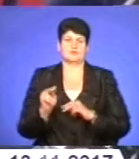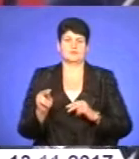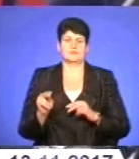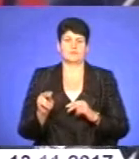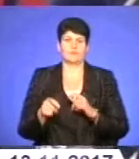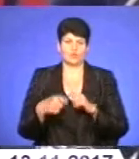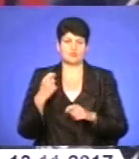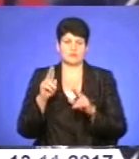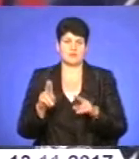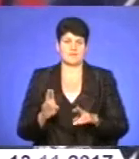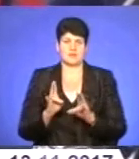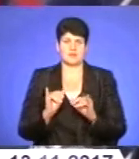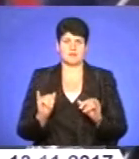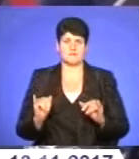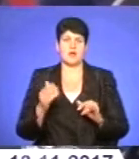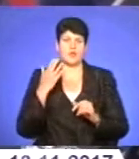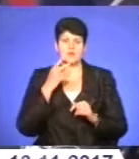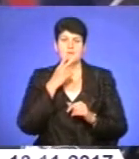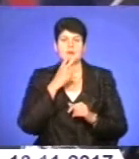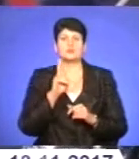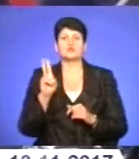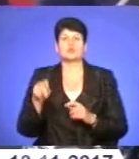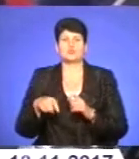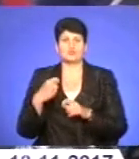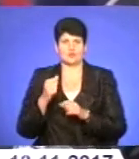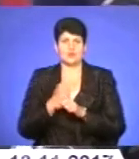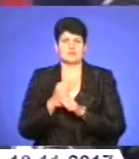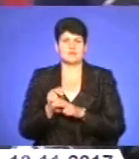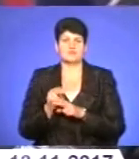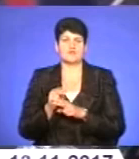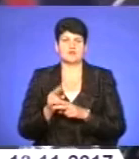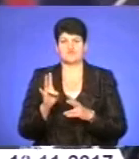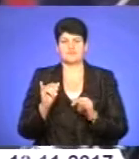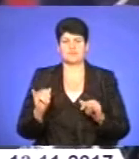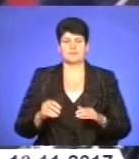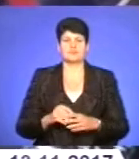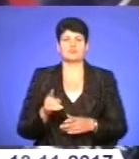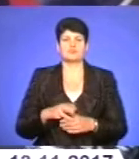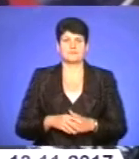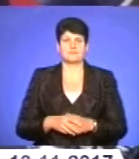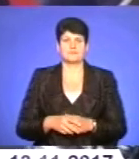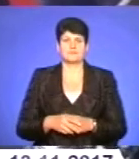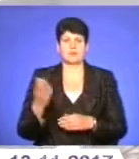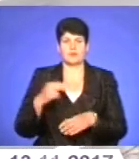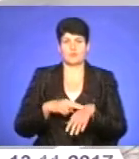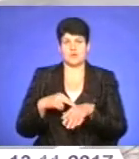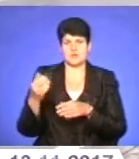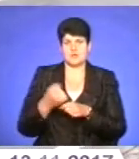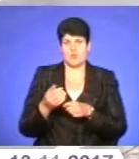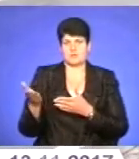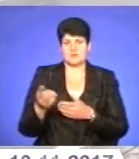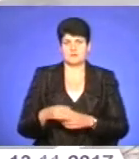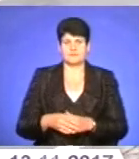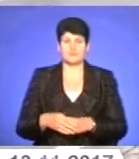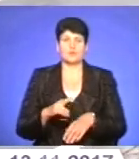правила? Ні. А коли бачите, як хтось порушує, робите зауваження? Ні. Чому? Хай поліція робить. У